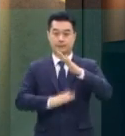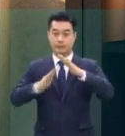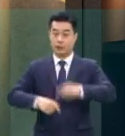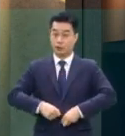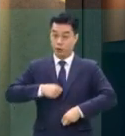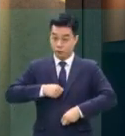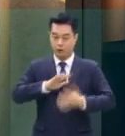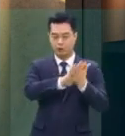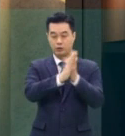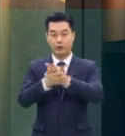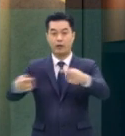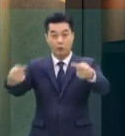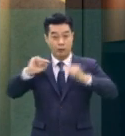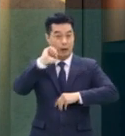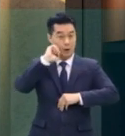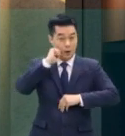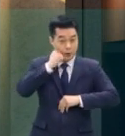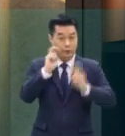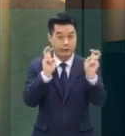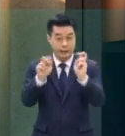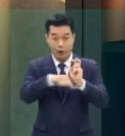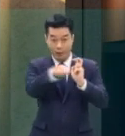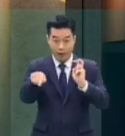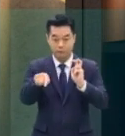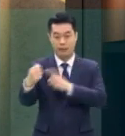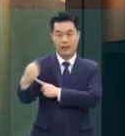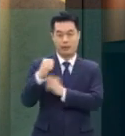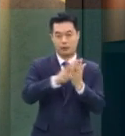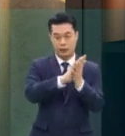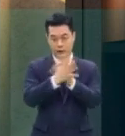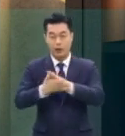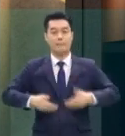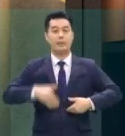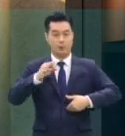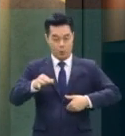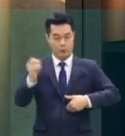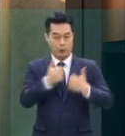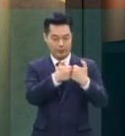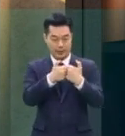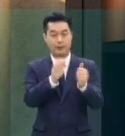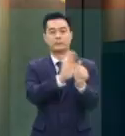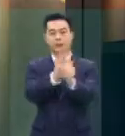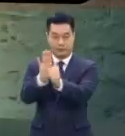동참 이 어려운 기업에는 에너지전환 비용과 컨설팅 을 지원하겠습니다